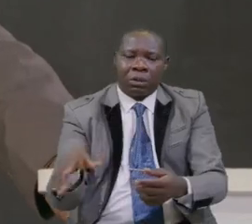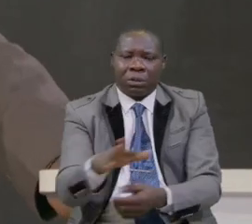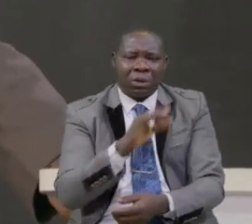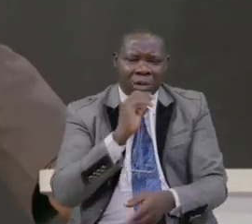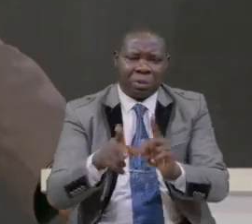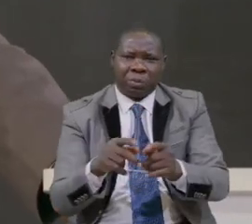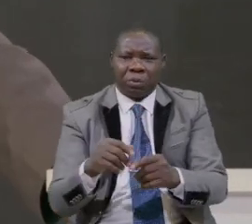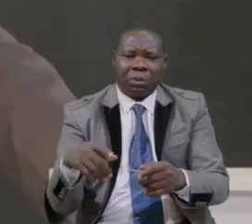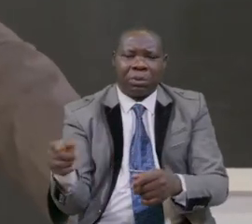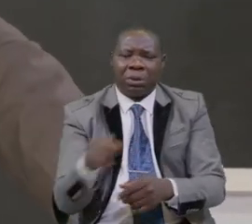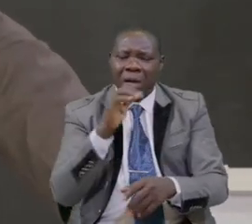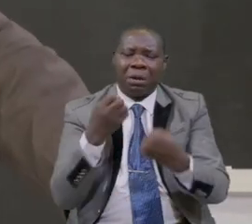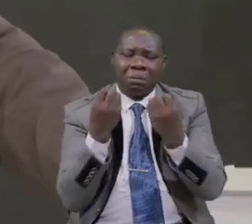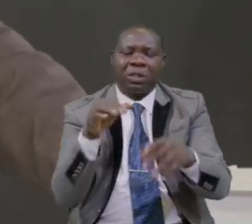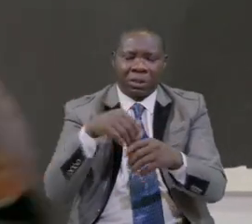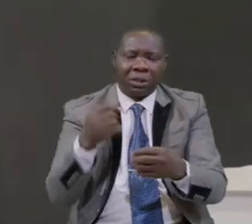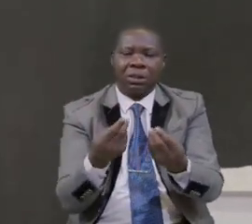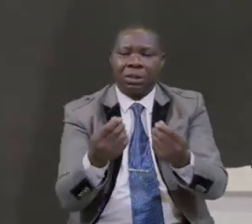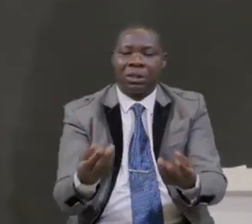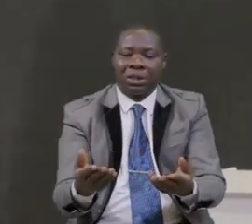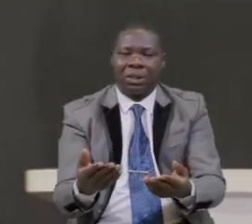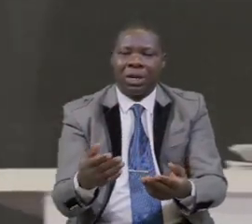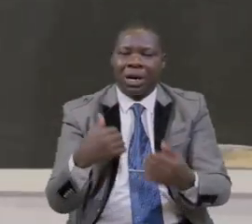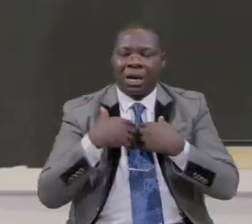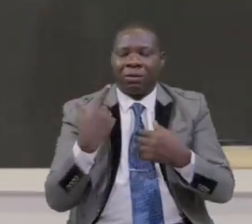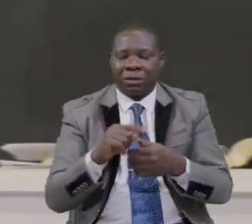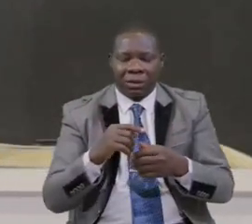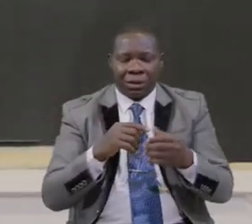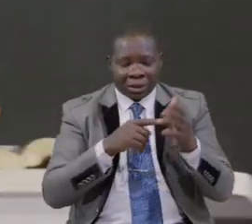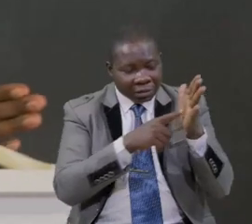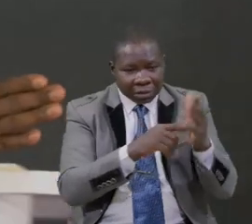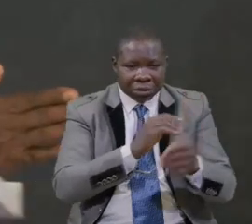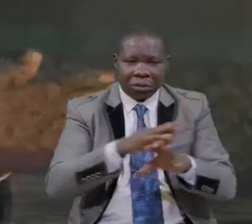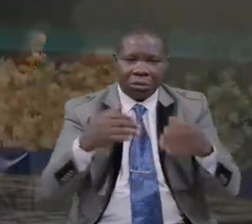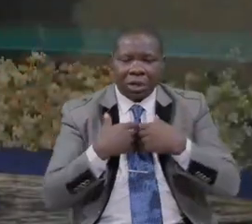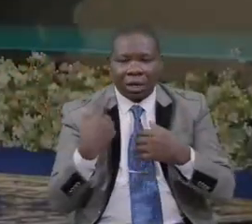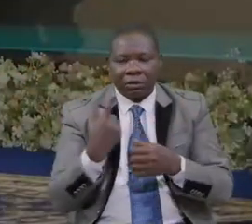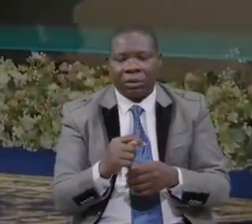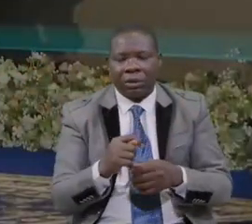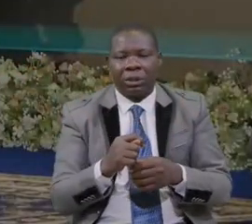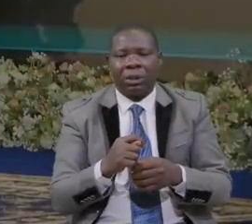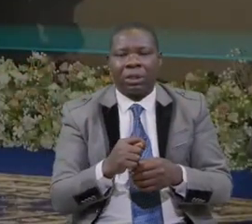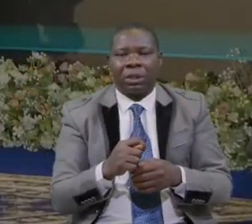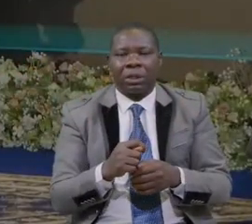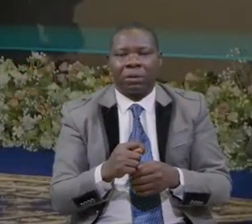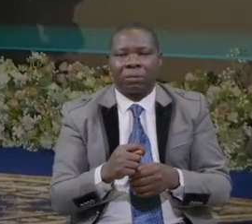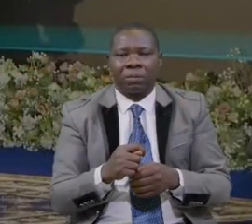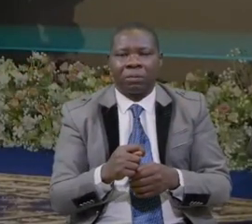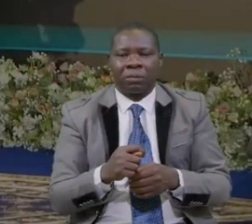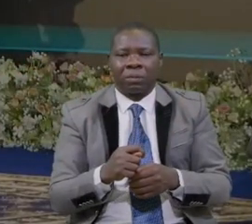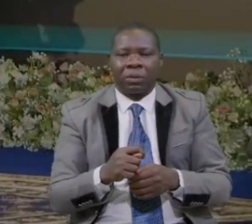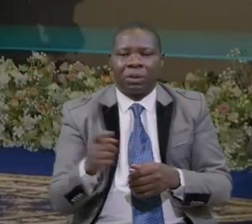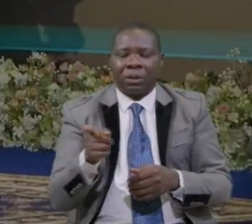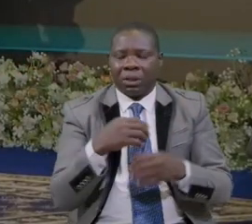Ils sont nombreux. Ils n'ont pas la réalisation. Ils ont le discernement. Ils n'ont pas la